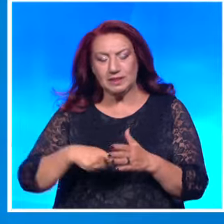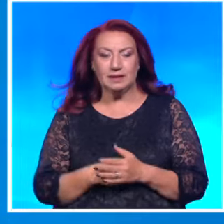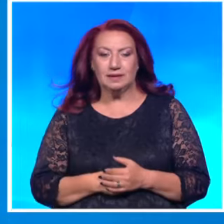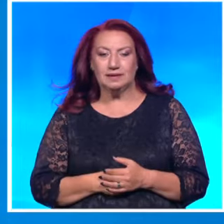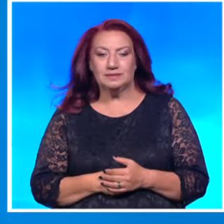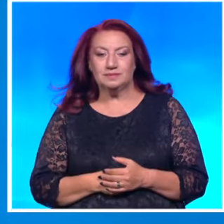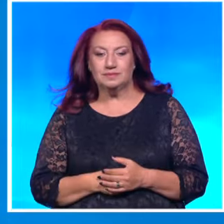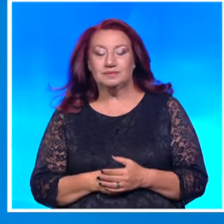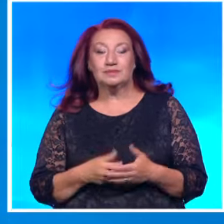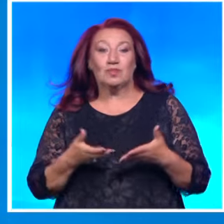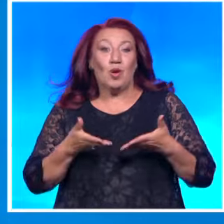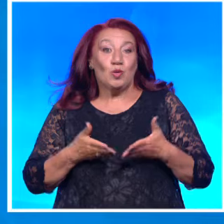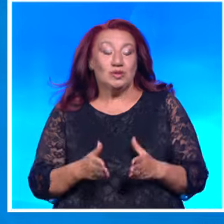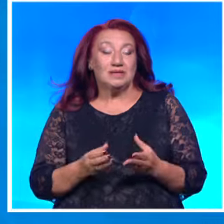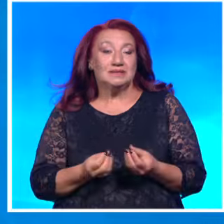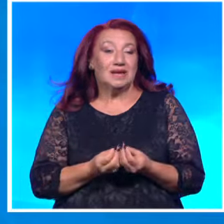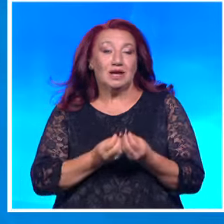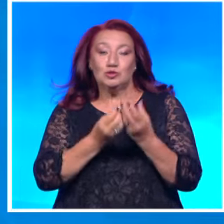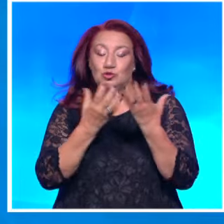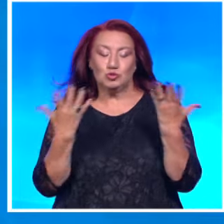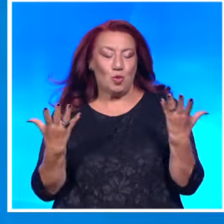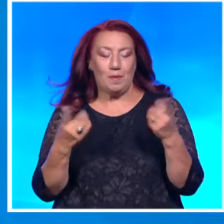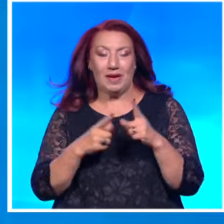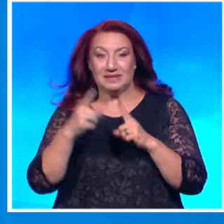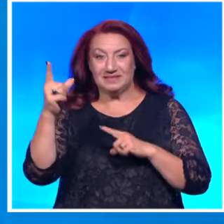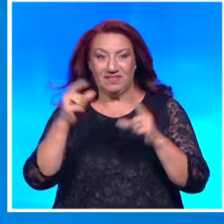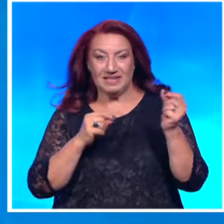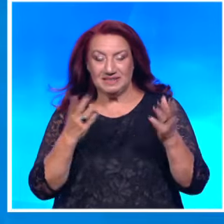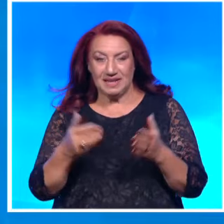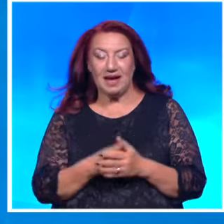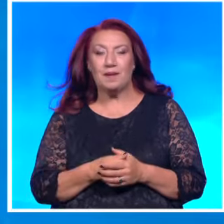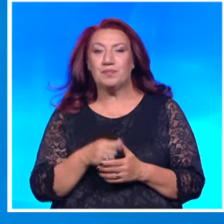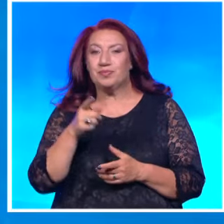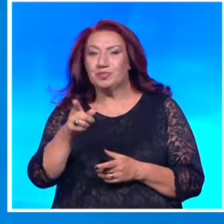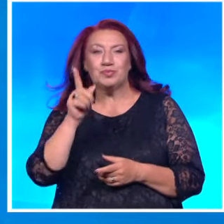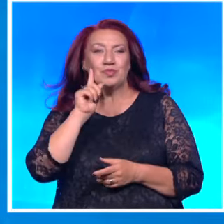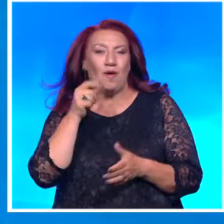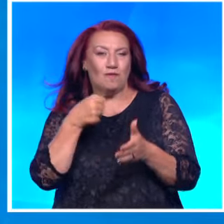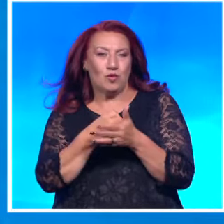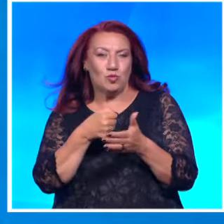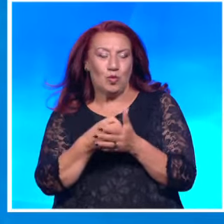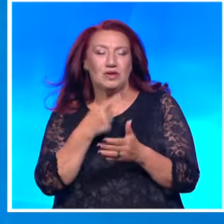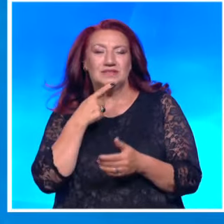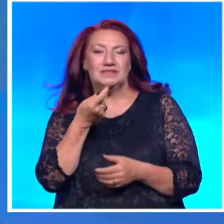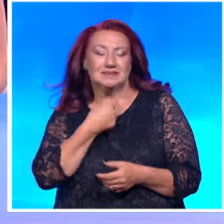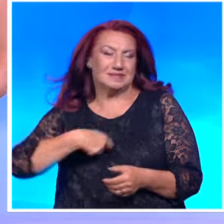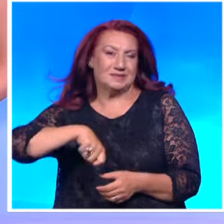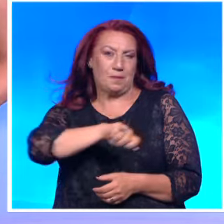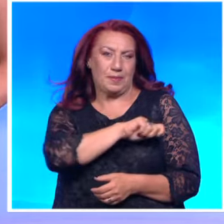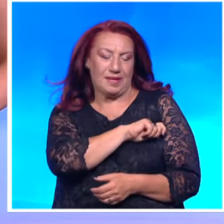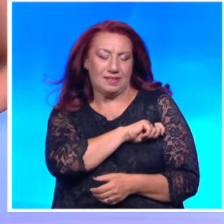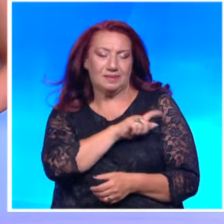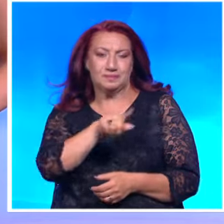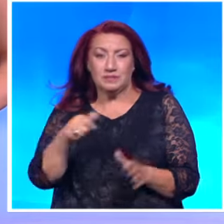Роди се суперзвезда. Ламин Ямал изпревари Пеле и класира Испания на финал на Евро 2024.